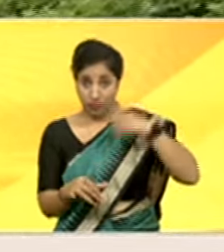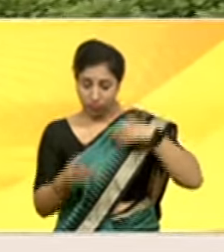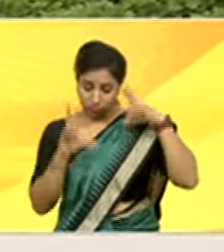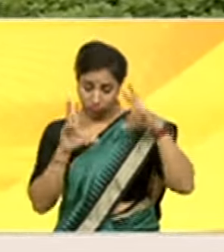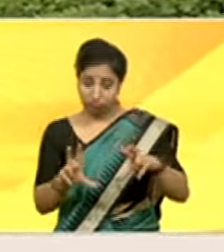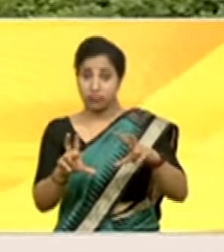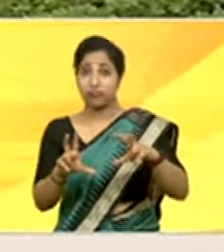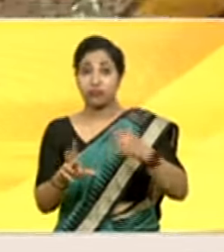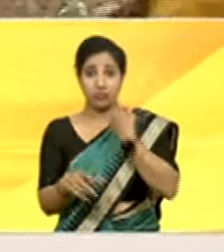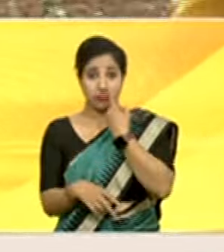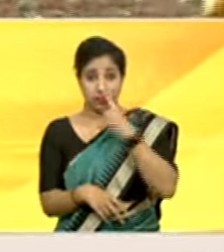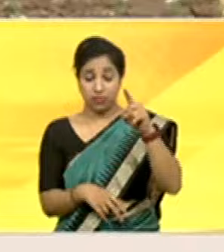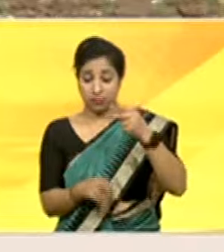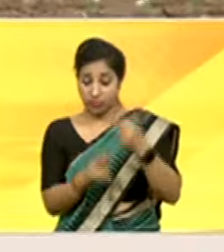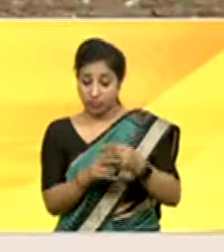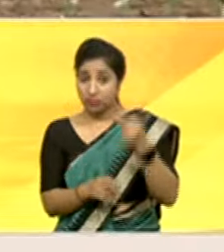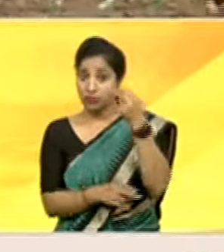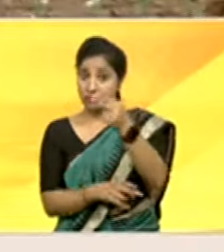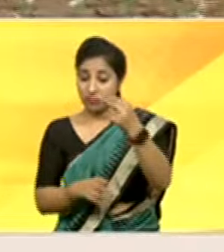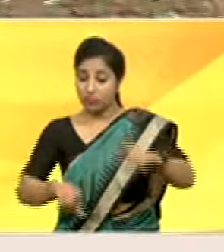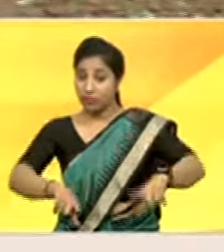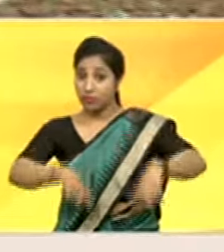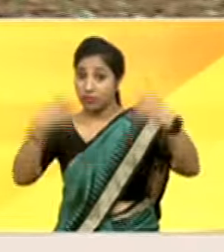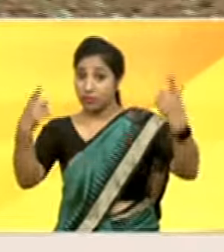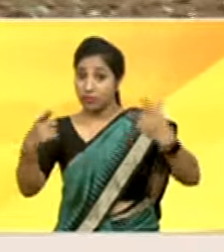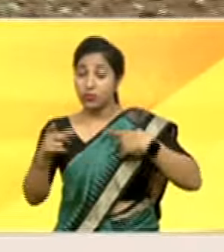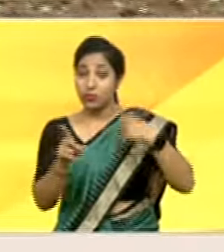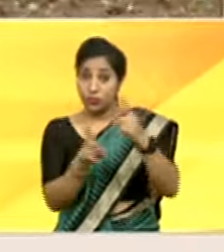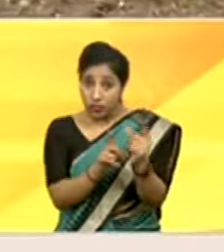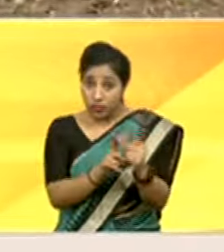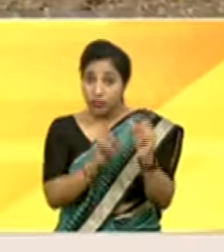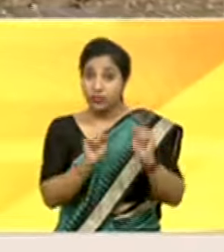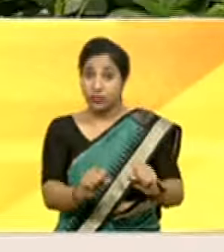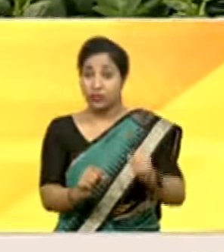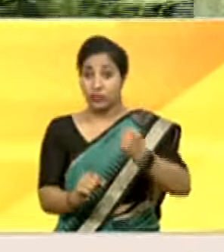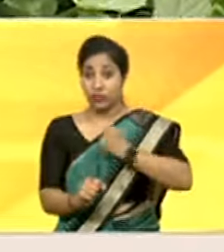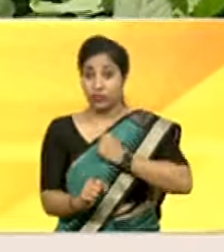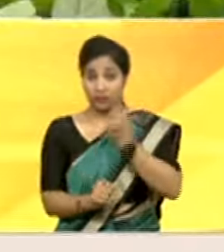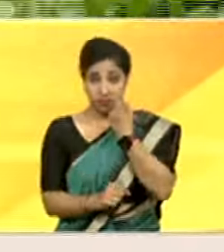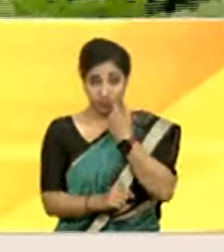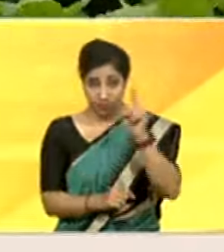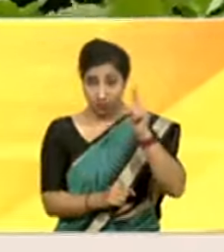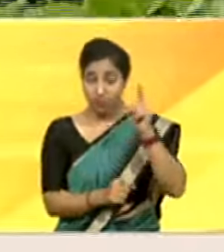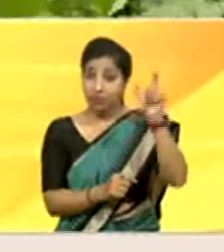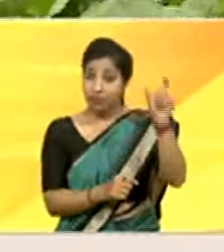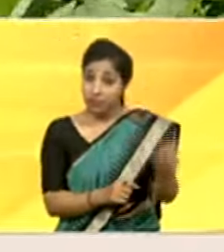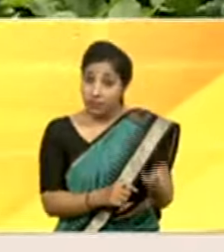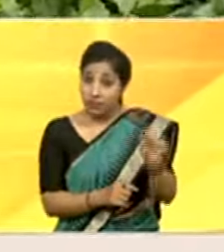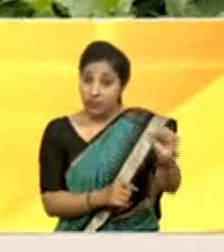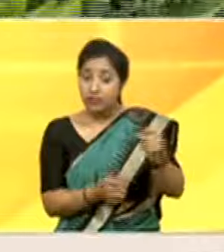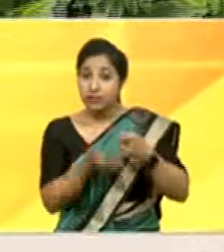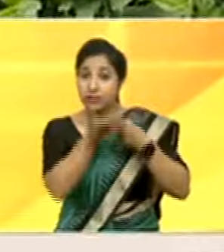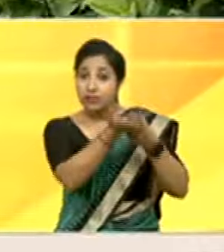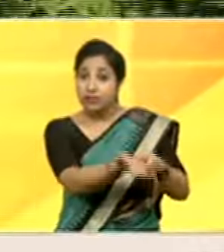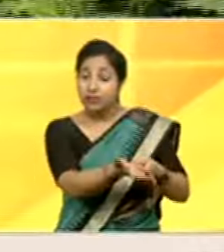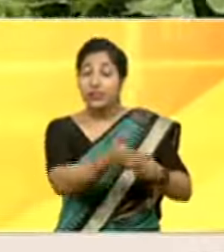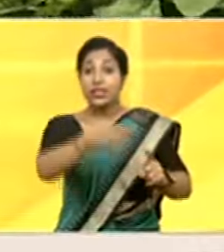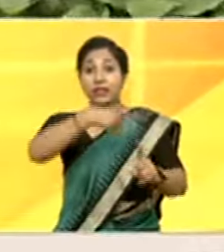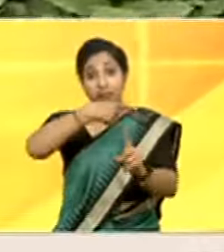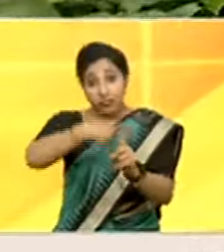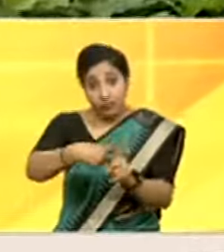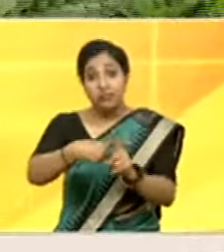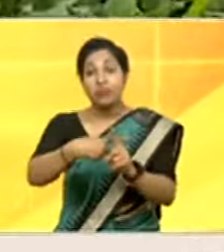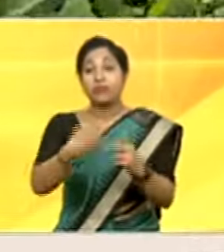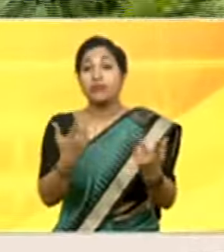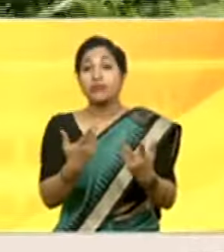मा के नाम पैड लगाने के अभियान से अपनी मा का सम्मान तो होगा ही होगा